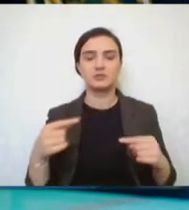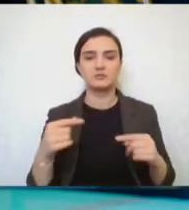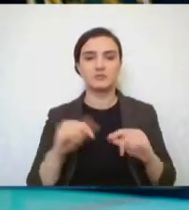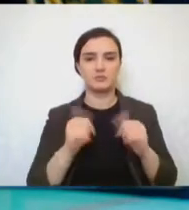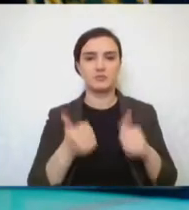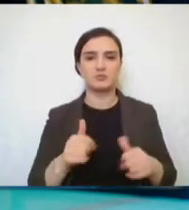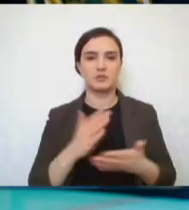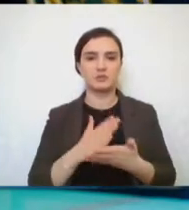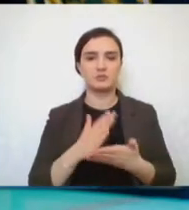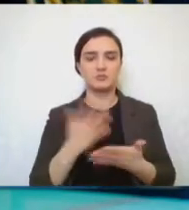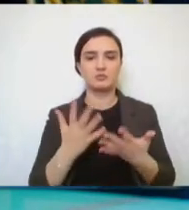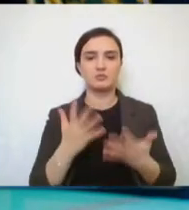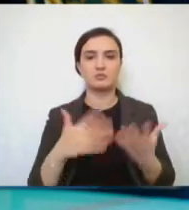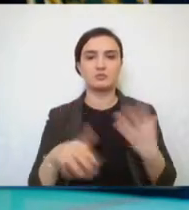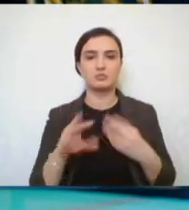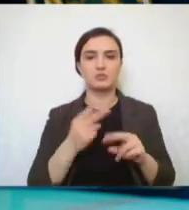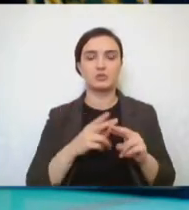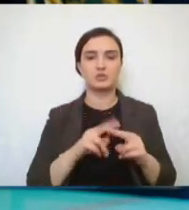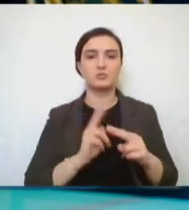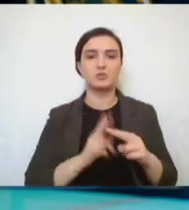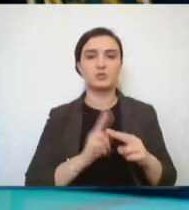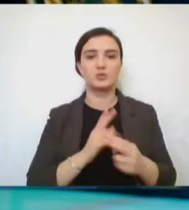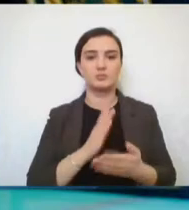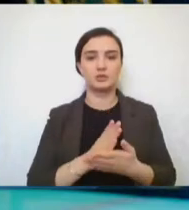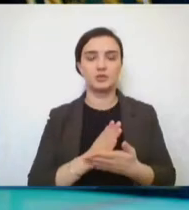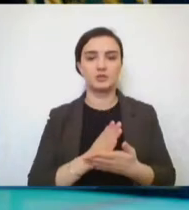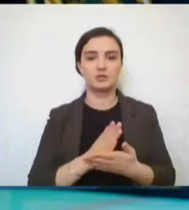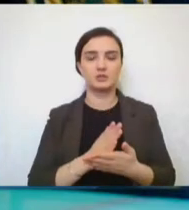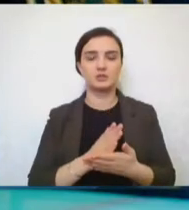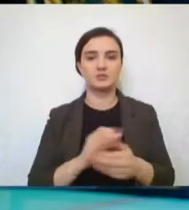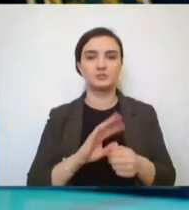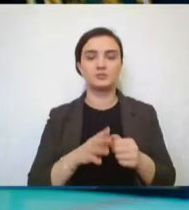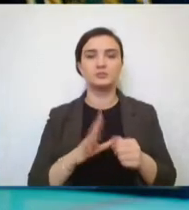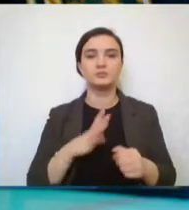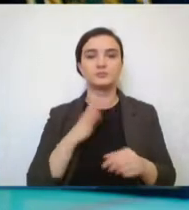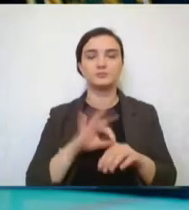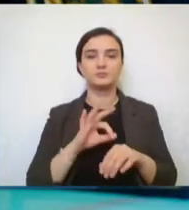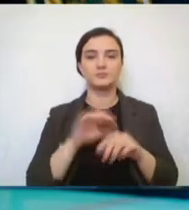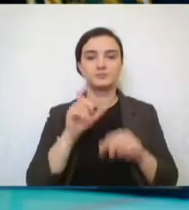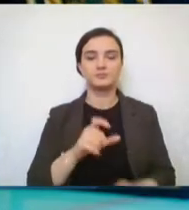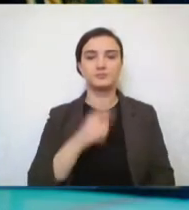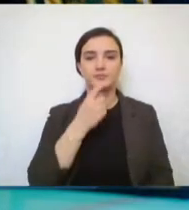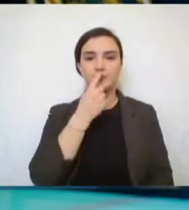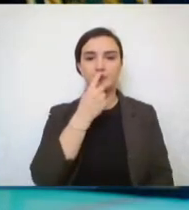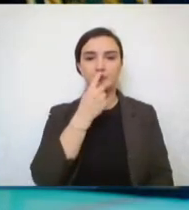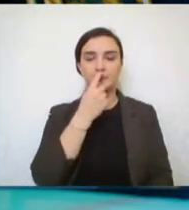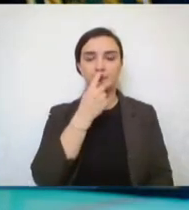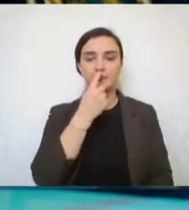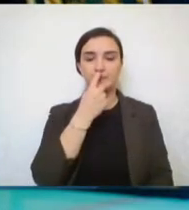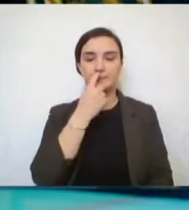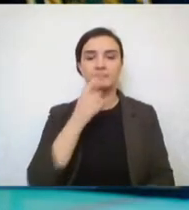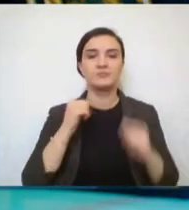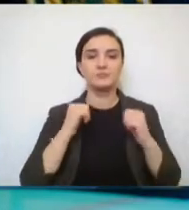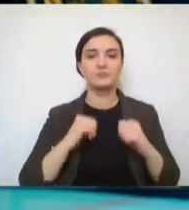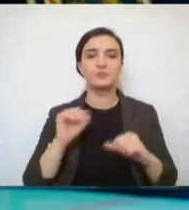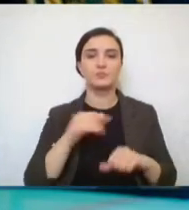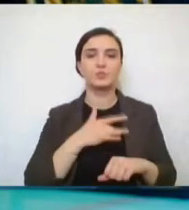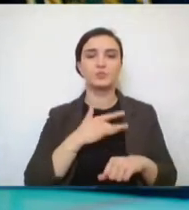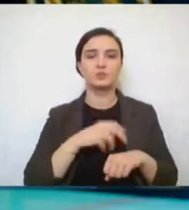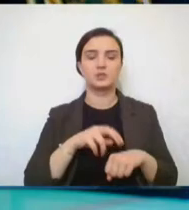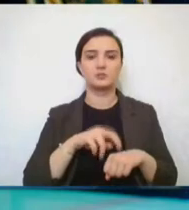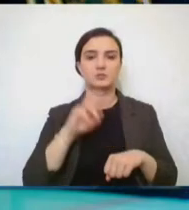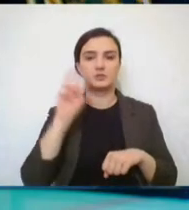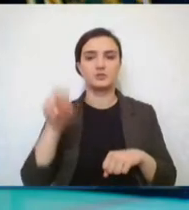თუ ეს შემაწუხებელია, მით უმეტეს COVID გადატანილია პაციენტი, მას წყნარად შეუძლია კარდიოლოგთან გაიაროს კონსულტაცია, ჩაიტაროს